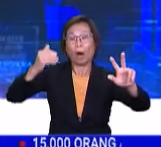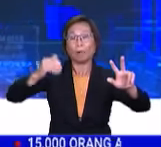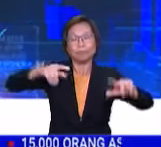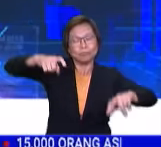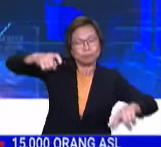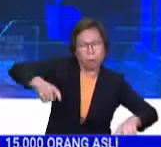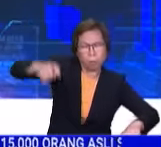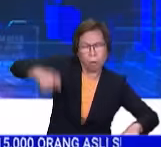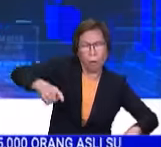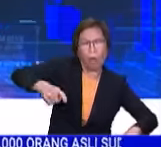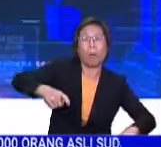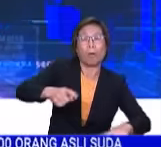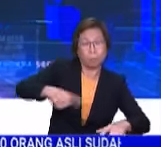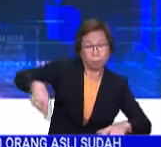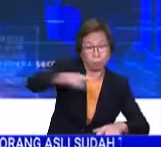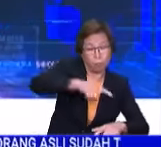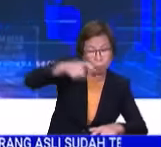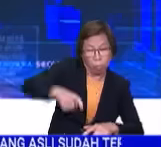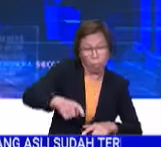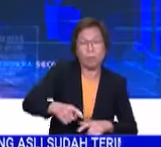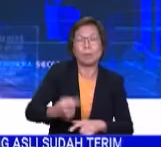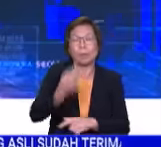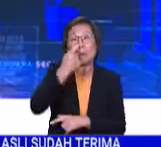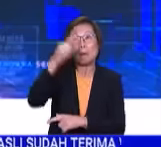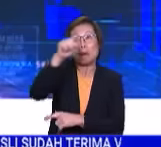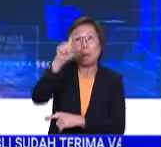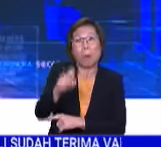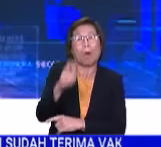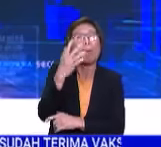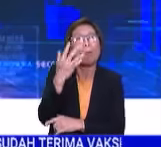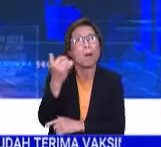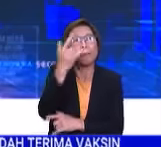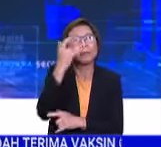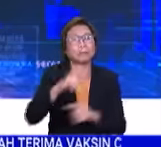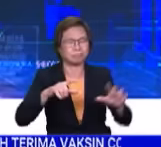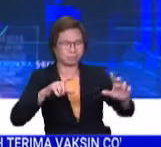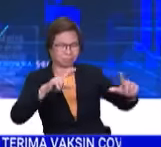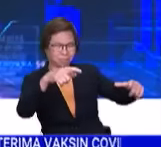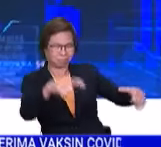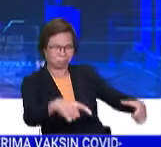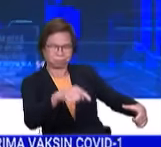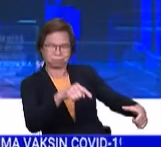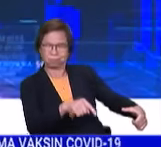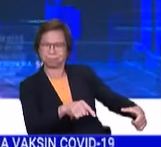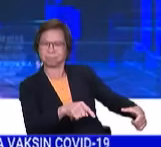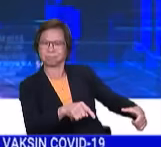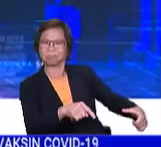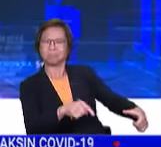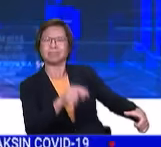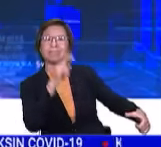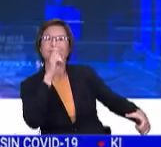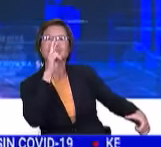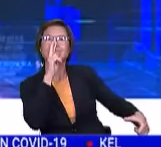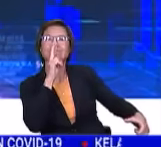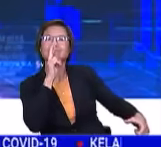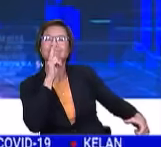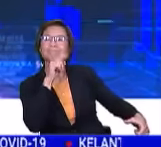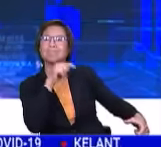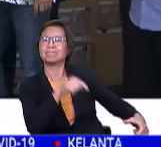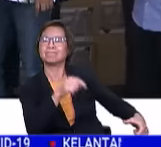diwajibkan menjalani ujian saringan COVID-19 memandangkan kawasan itu diletakkan sebagai zon